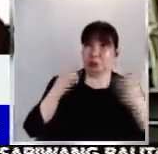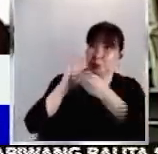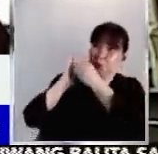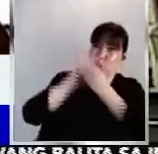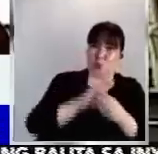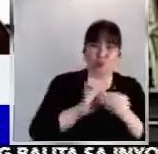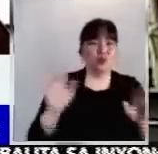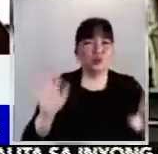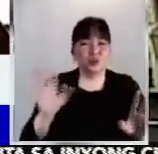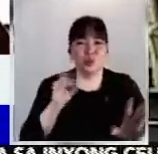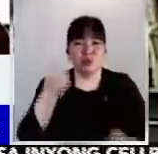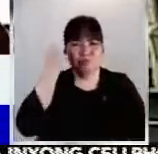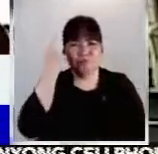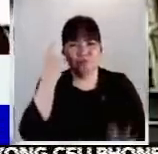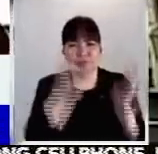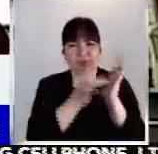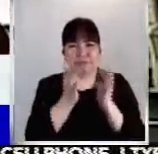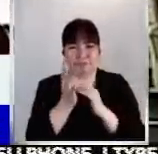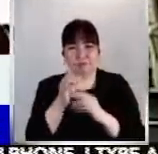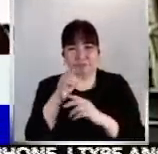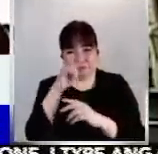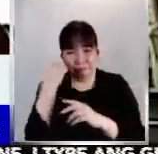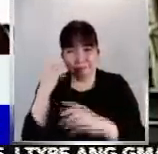ng Nazareno ito.